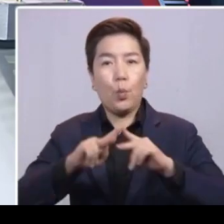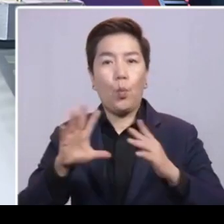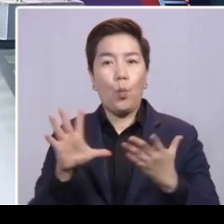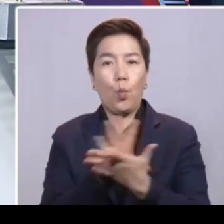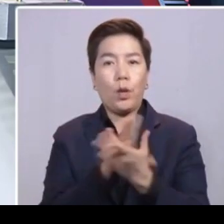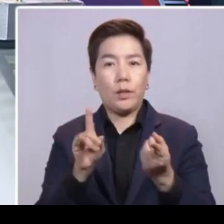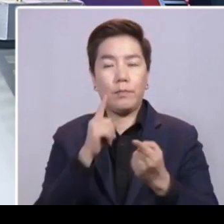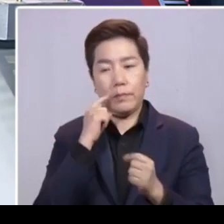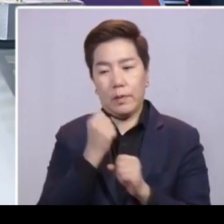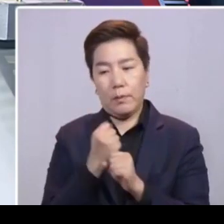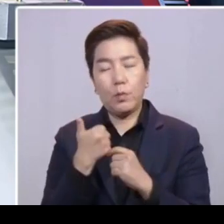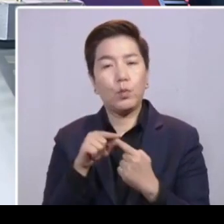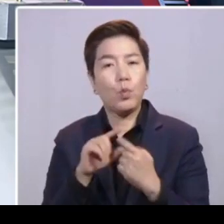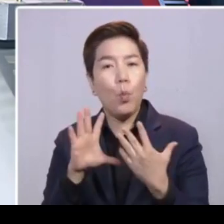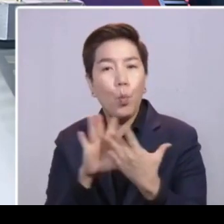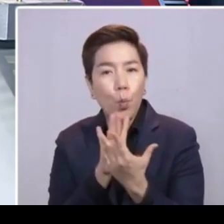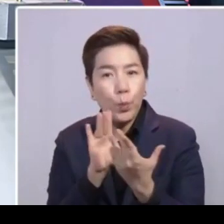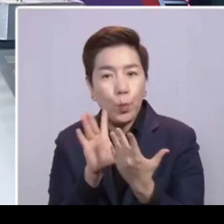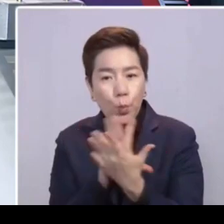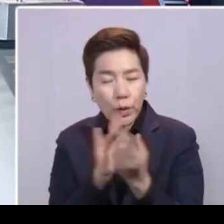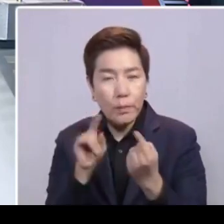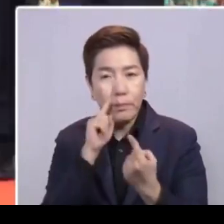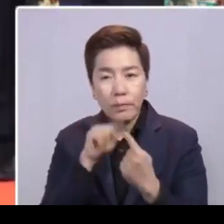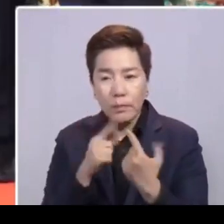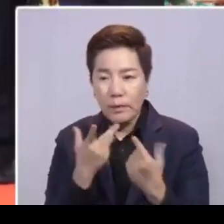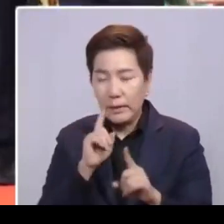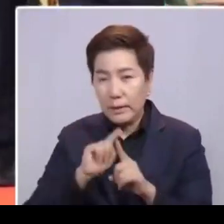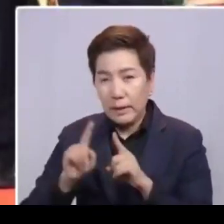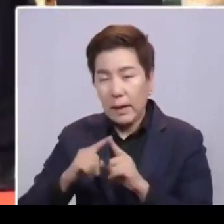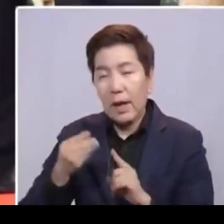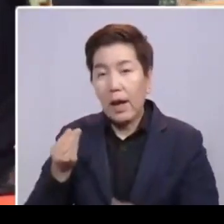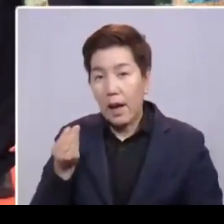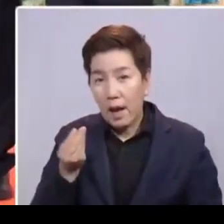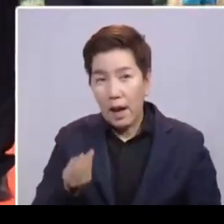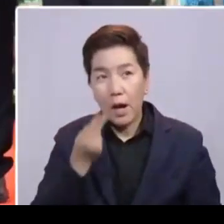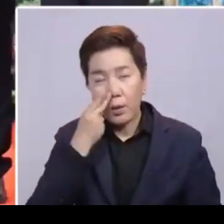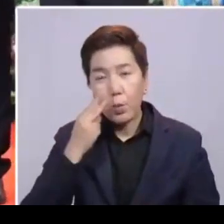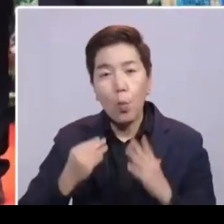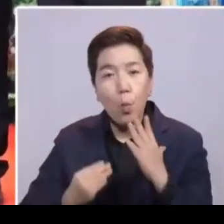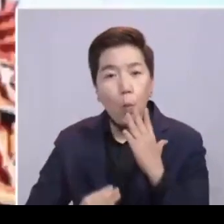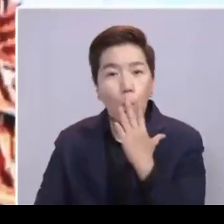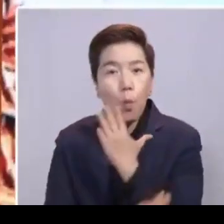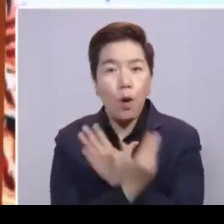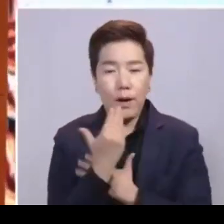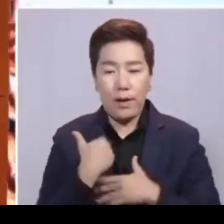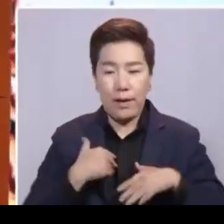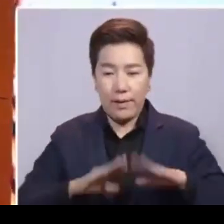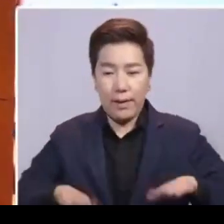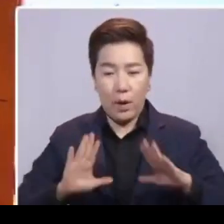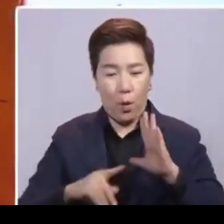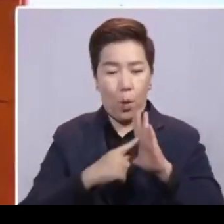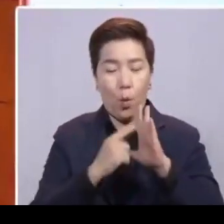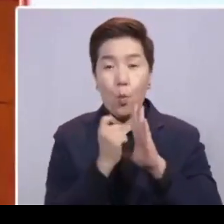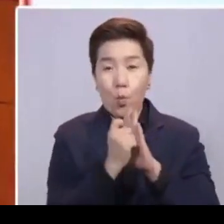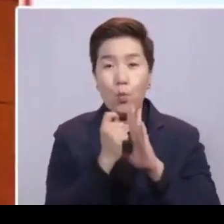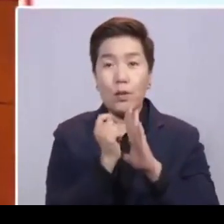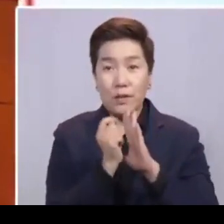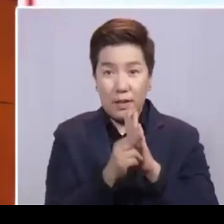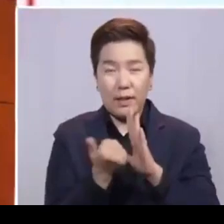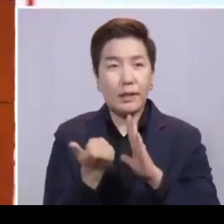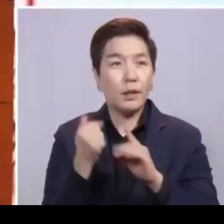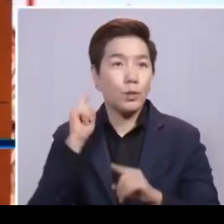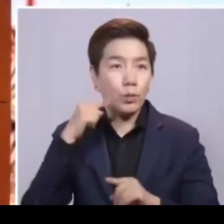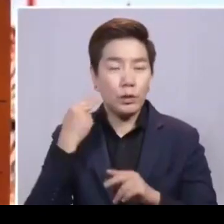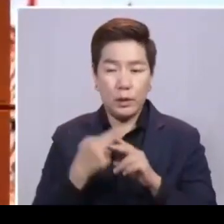ได้จัดกิจกรรมทางวัฒนธรรมทางวิทยาศาสตร์แล้วก็ทางศาสนาเป็นการสร้างโอกาสให้กับเยาวชนในจังหวัดอุทัยธานีค่ะโดย